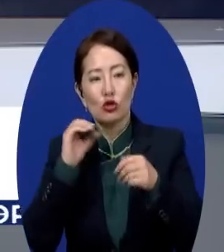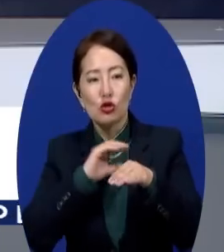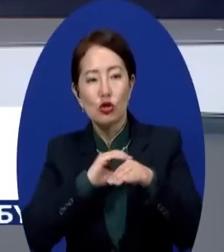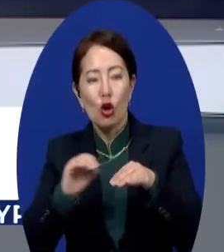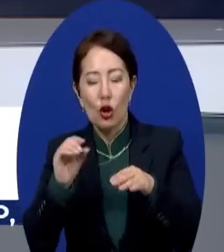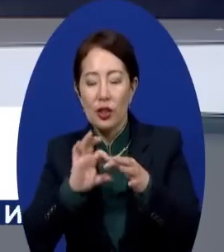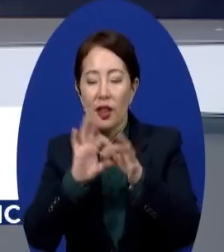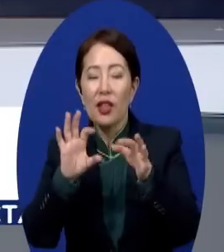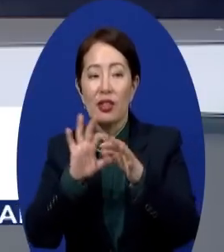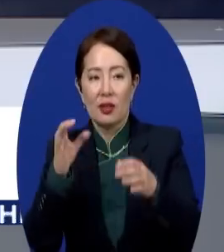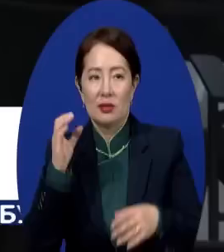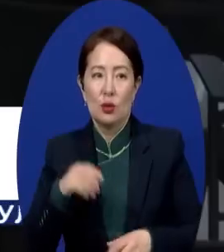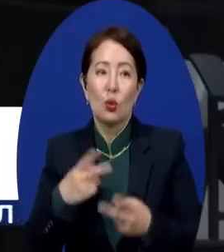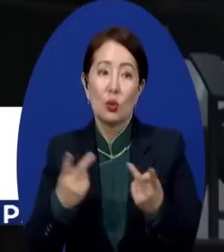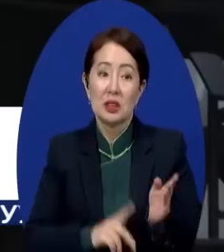хэсэгчлэн нээсэн байна.